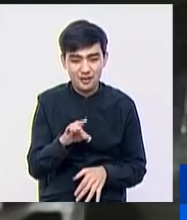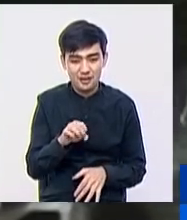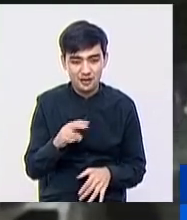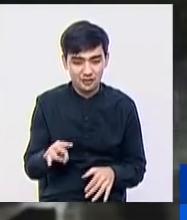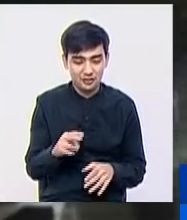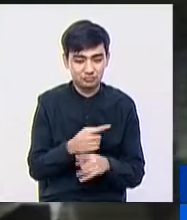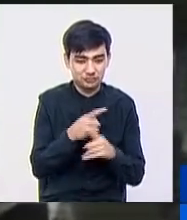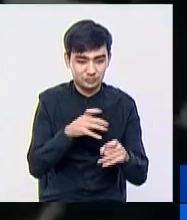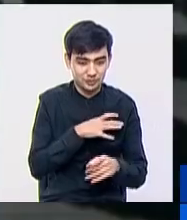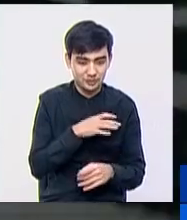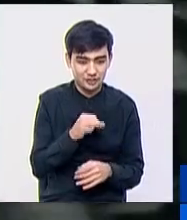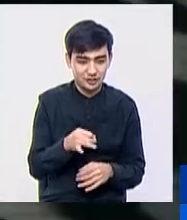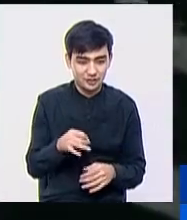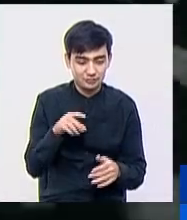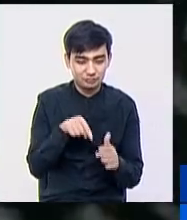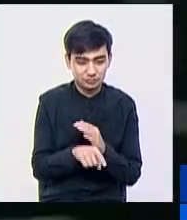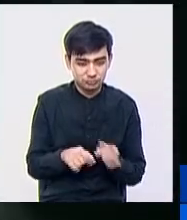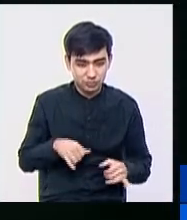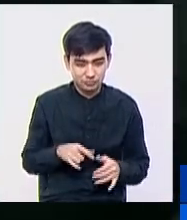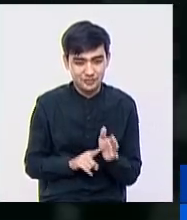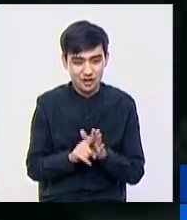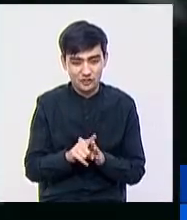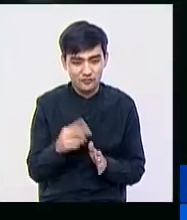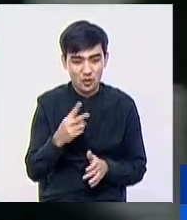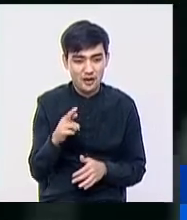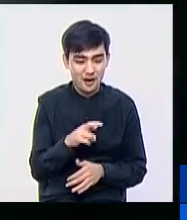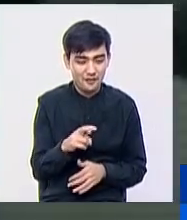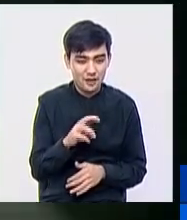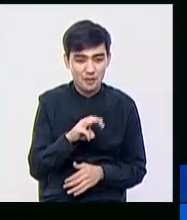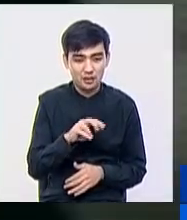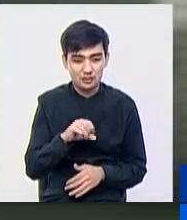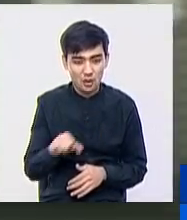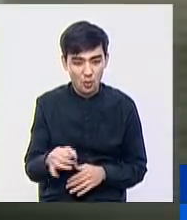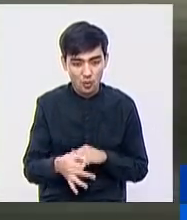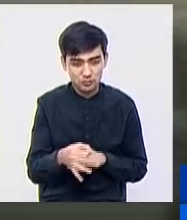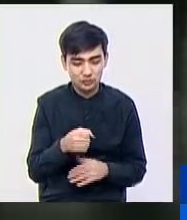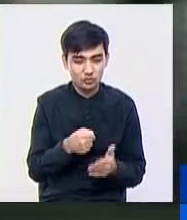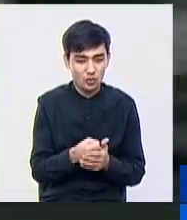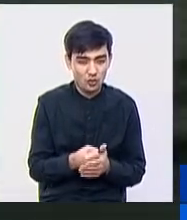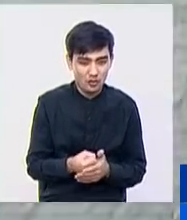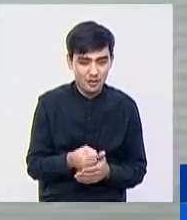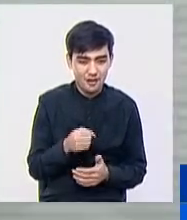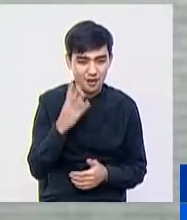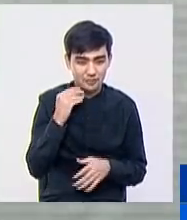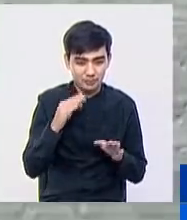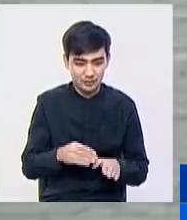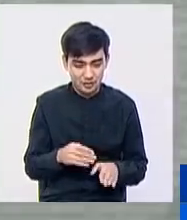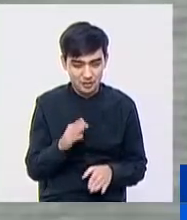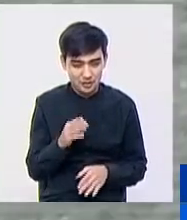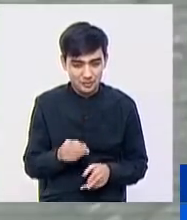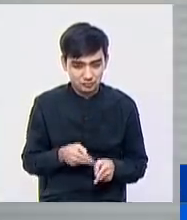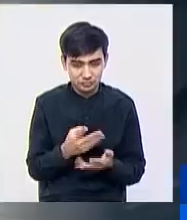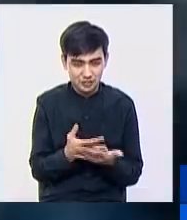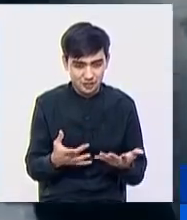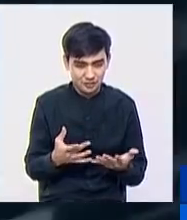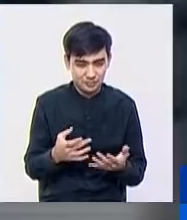сообщил хронологию возникновения беспорядков, начиная со 2 января в Мангистауской области до терактов в Алматы. Он отметил